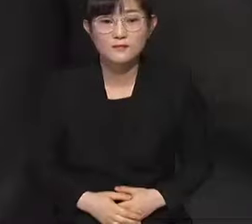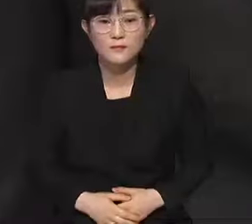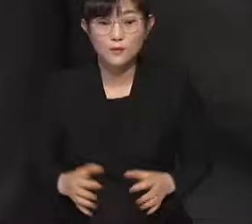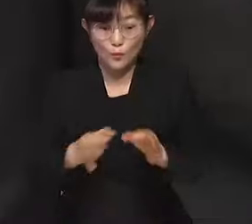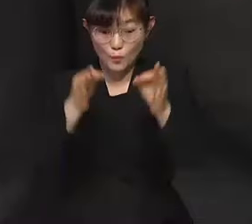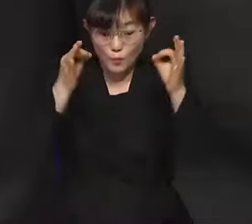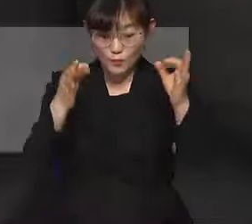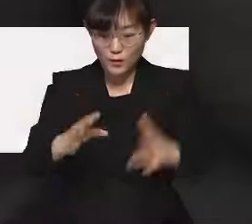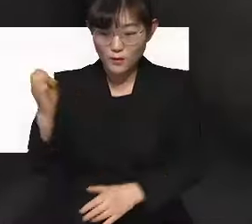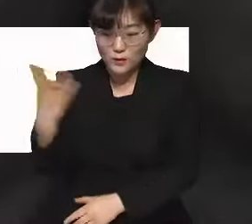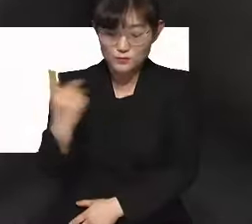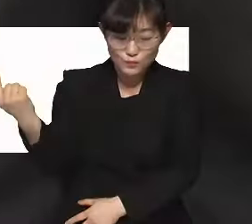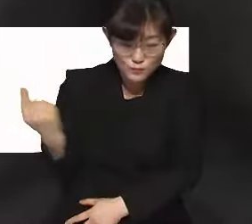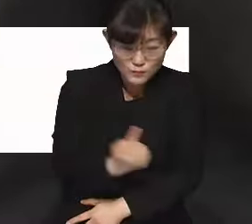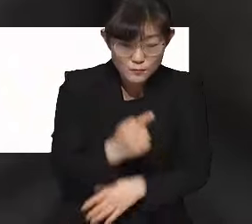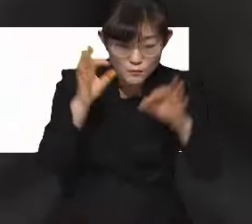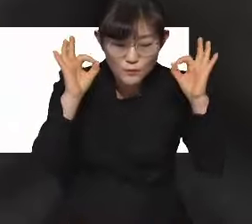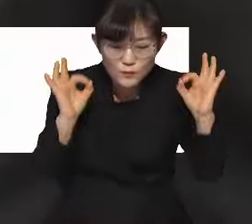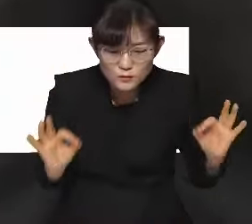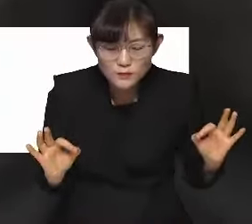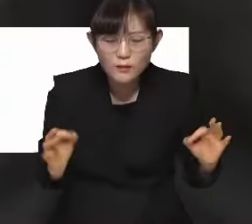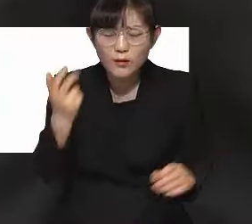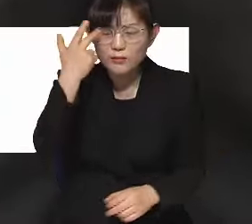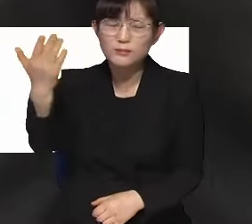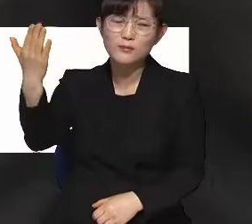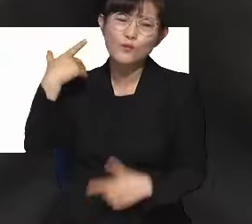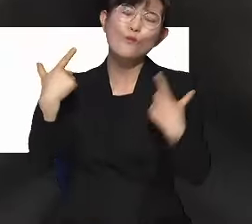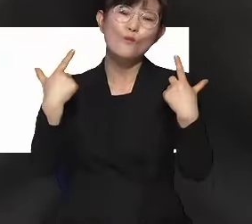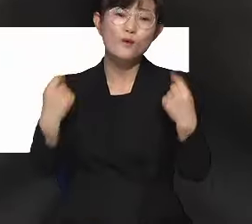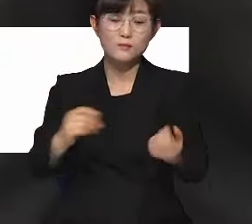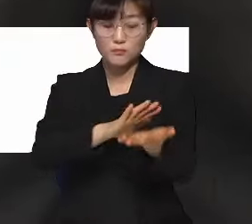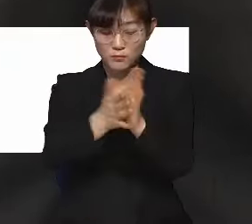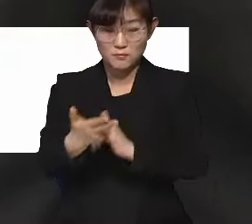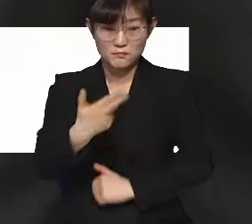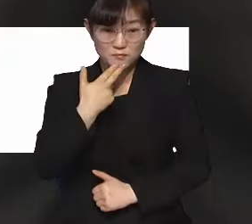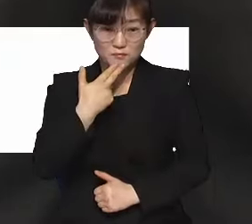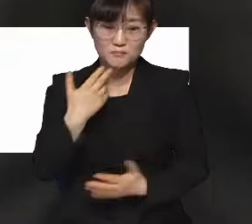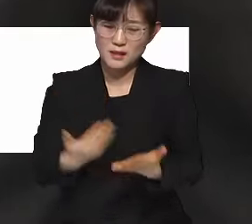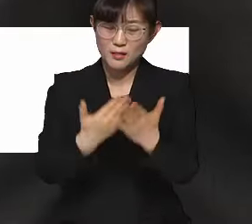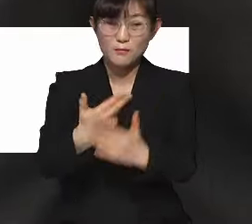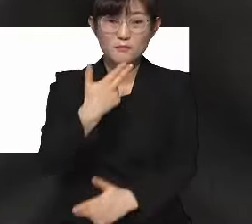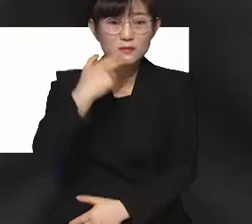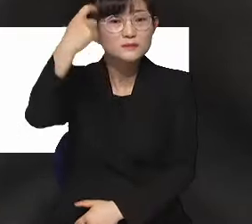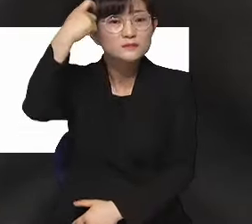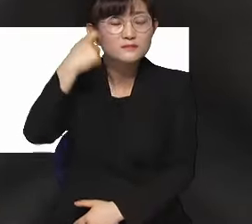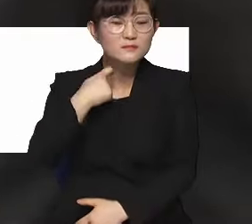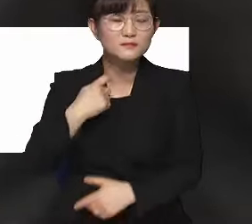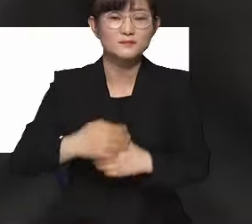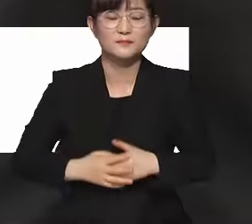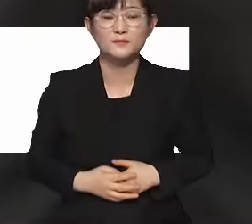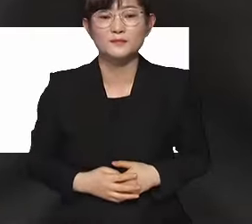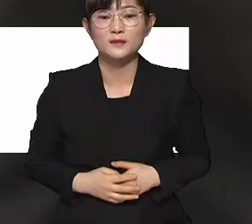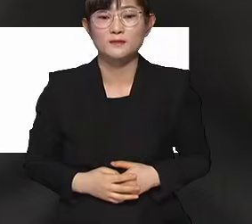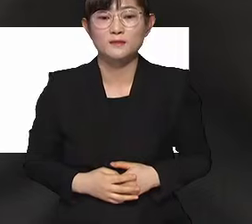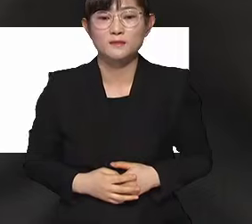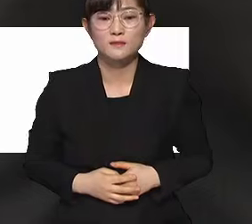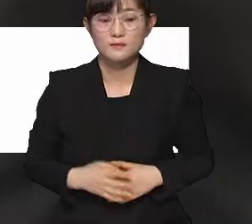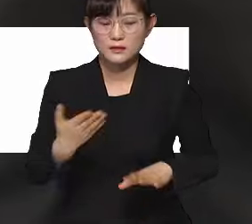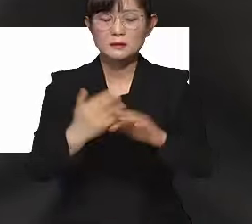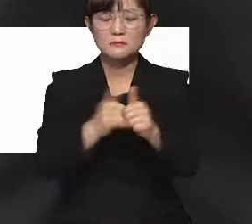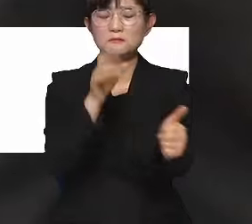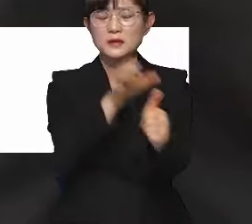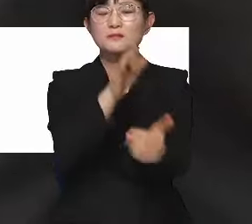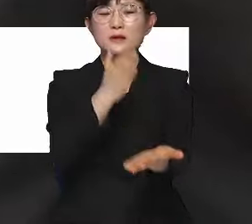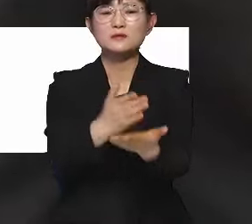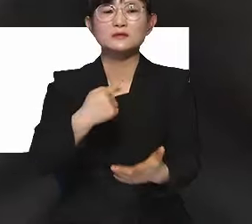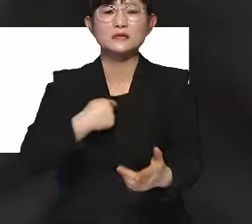광주 오가면서 느꼈던 건 똑같네? 변한 게 없네? 이런 느낌들이었어요. 그래서 그러면 남한테 맡기지 말고